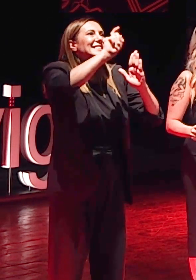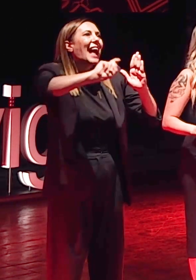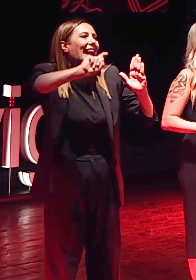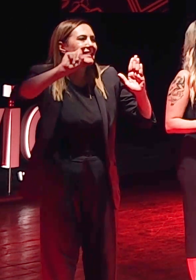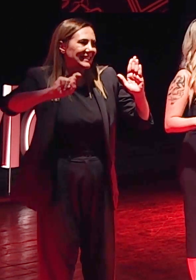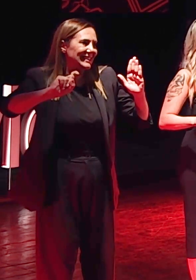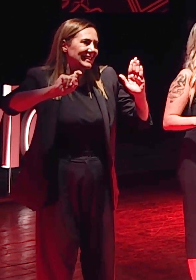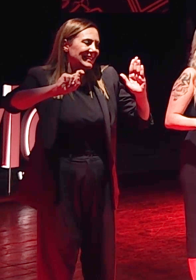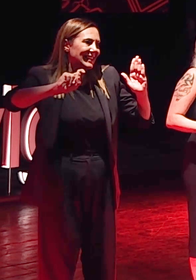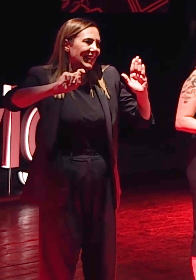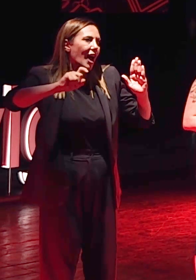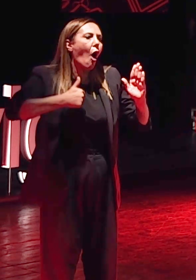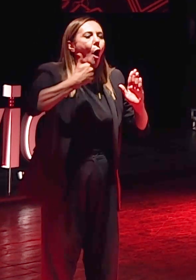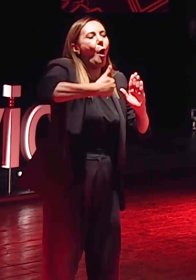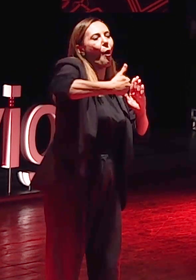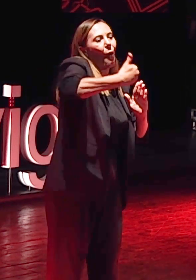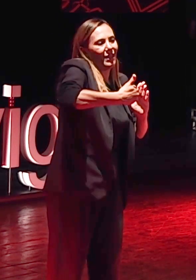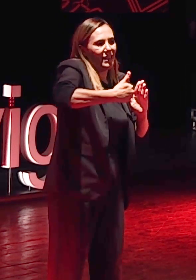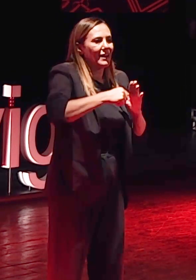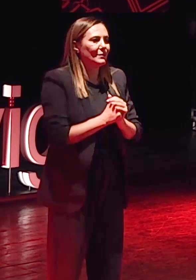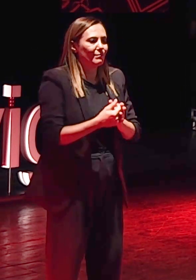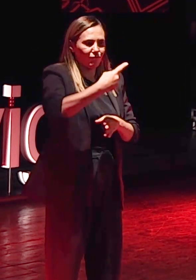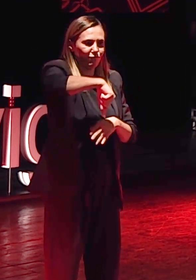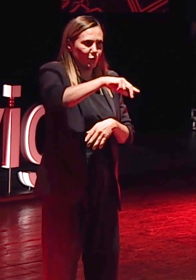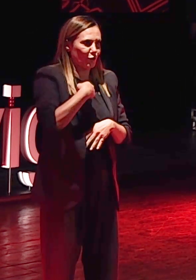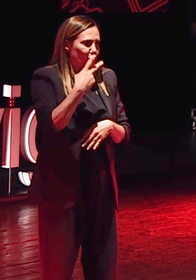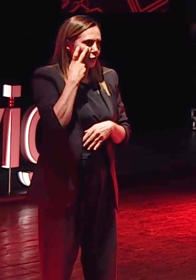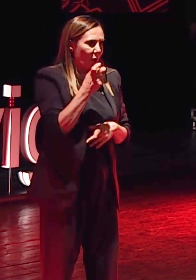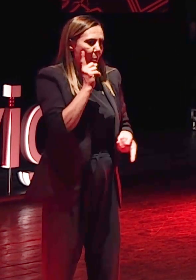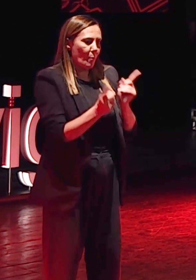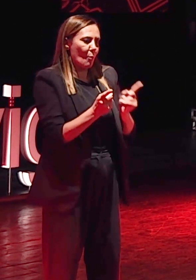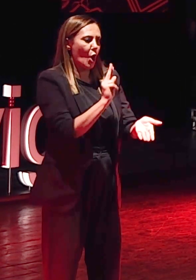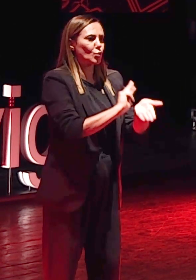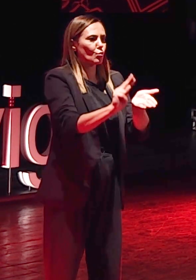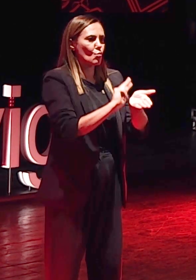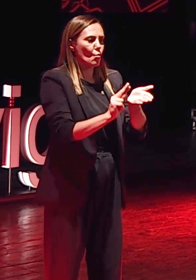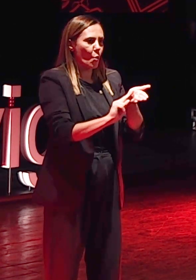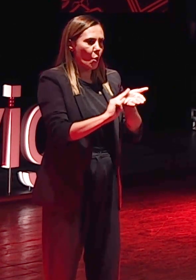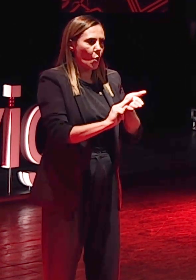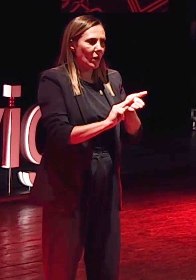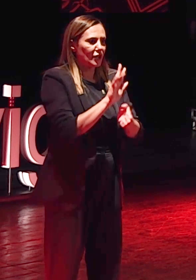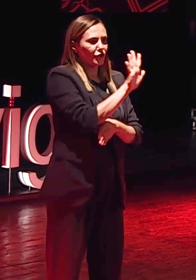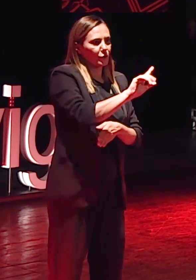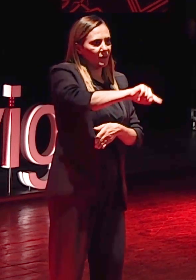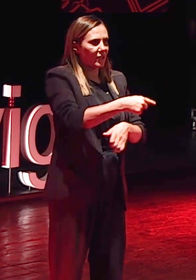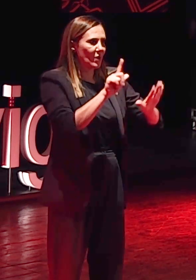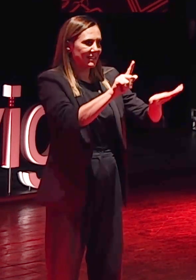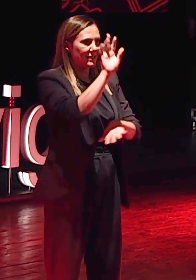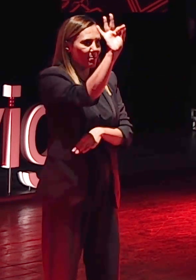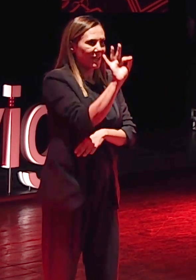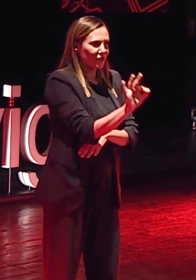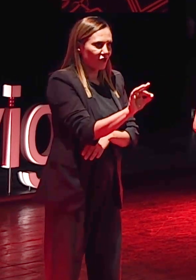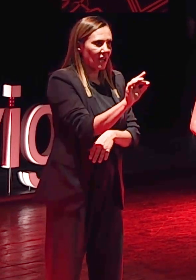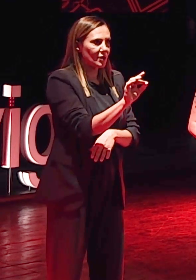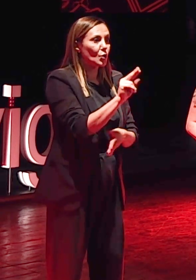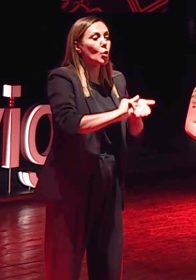fatti vengono fatte ogni anno Allora noi troviamo per le popolazioni scolastiche il 5,7% per